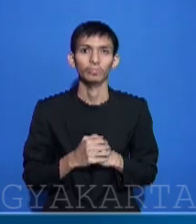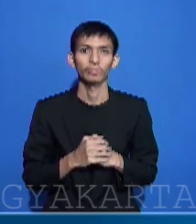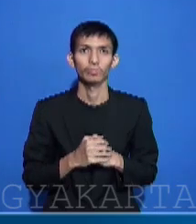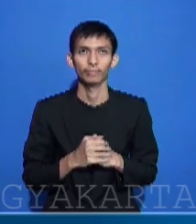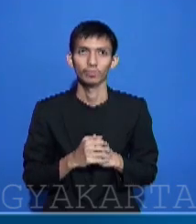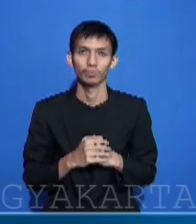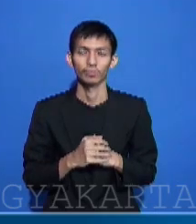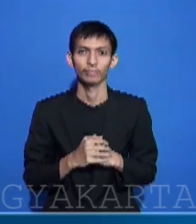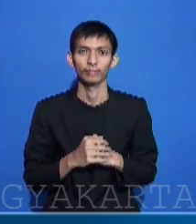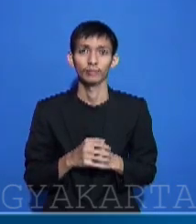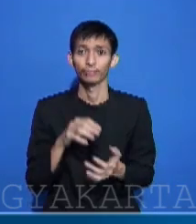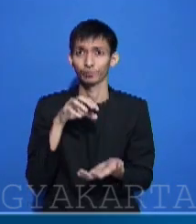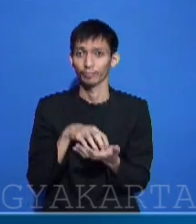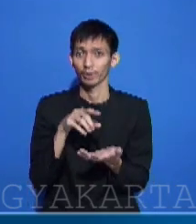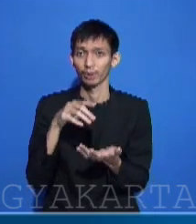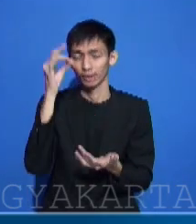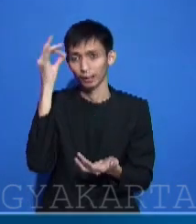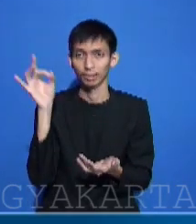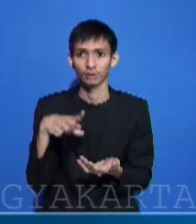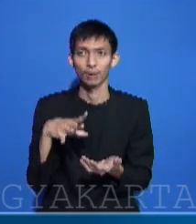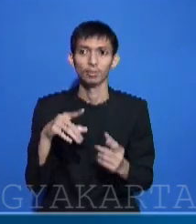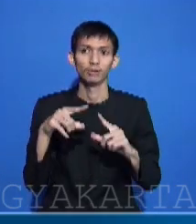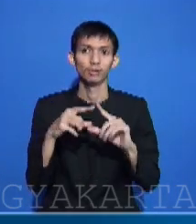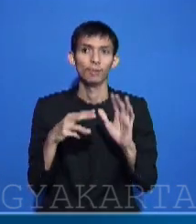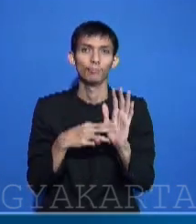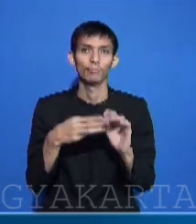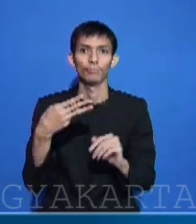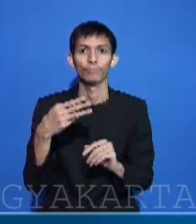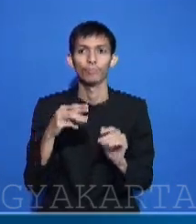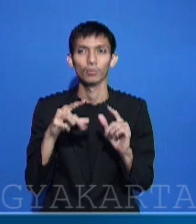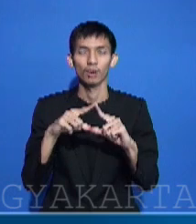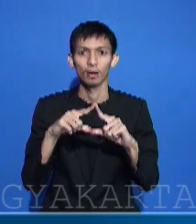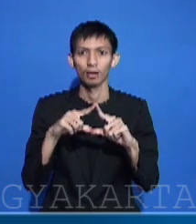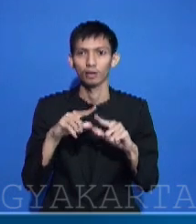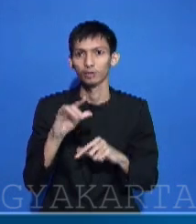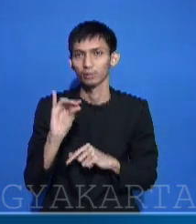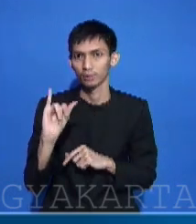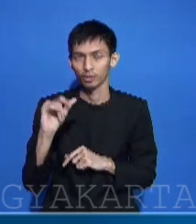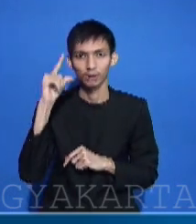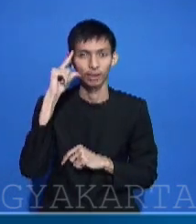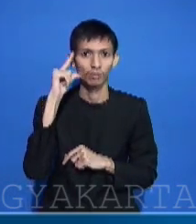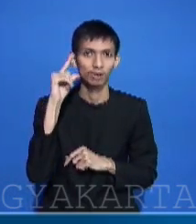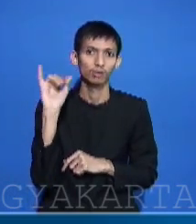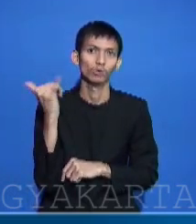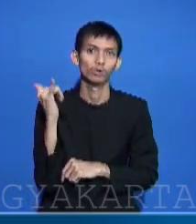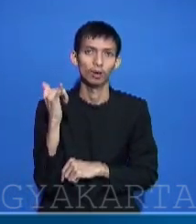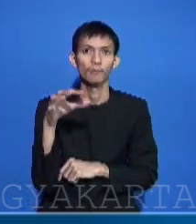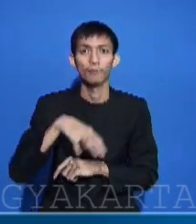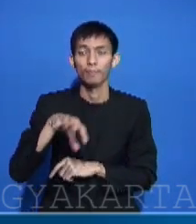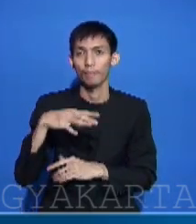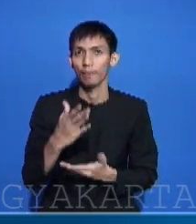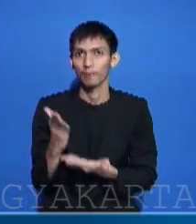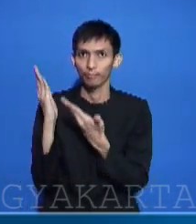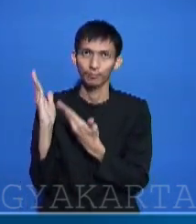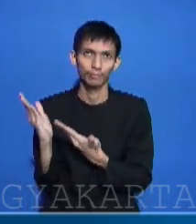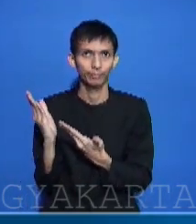terletak di Dusun Sambisari Kelurahan Purwomartani kapanewon Kalasan Sleman Daerah Istimewa Yogyakarta inilah masjid